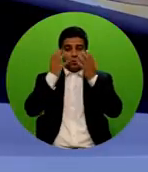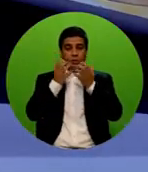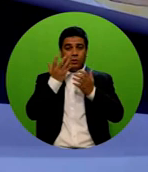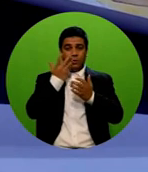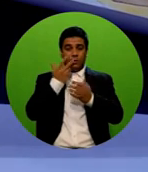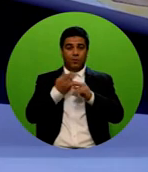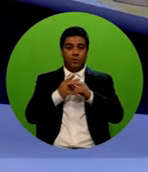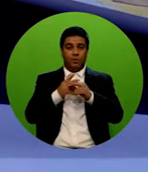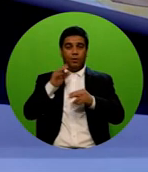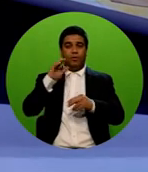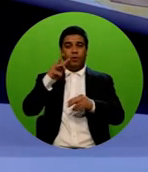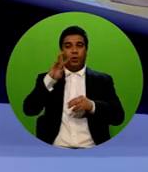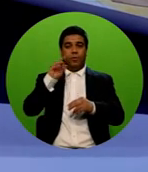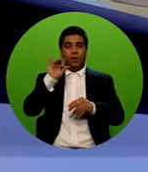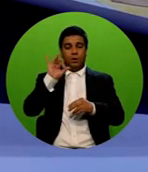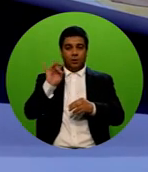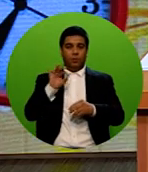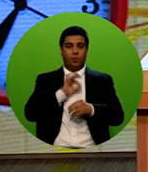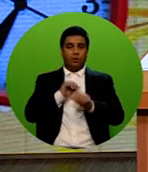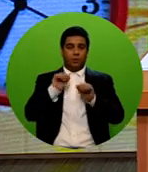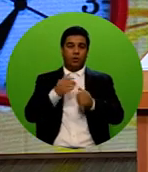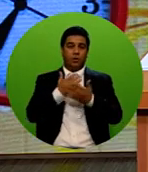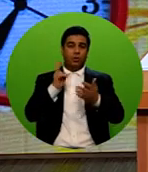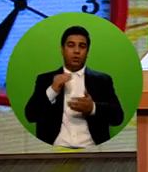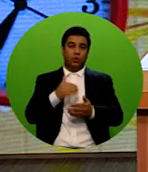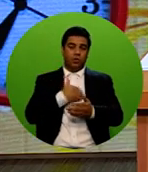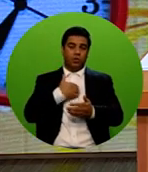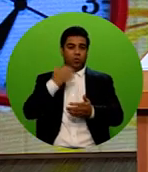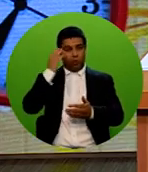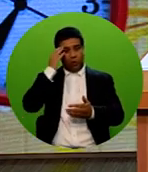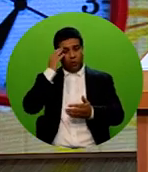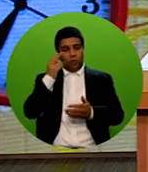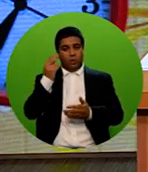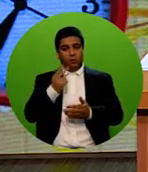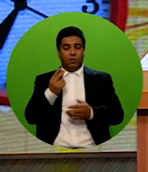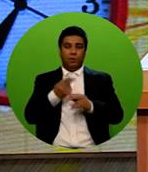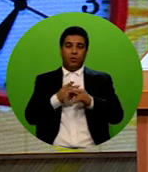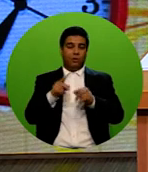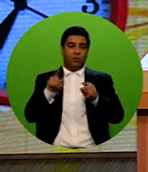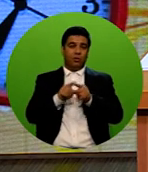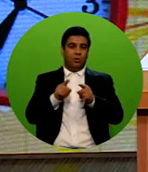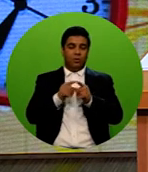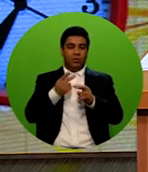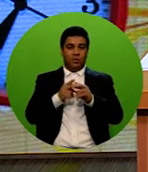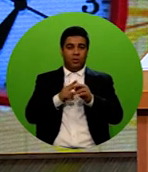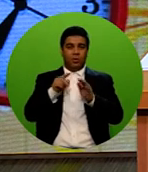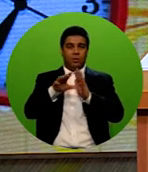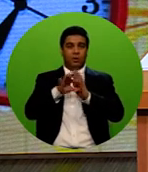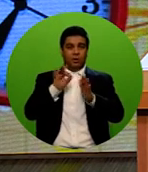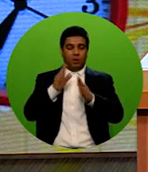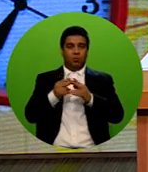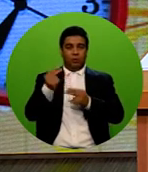rangli flomasterdan foydalanishimiz mumkin. Xohlovchilar qorada, xohlovchilar bundan da to'q rangni